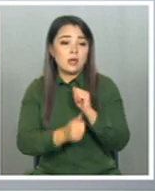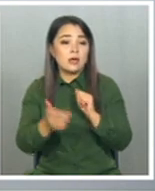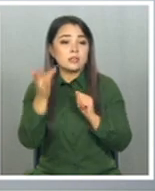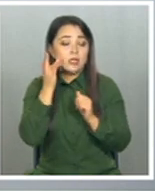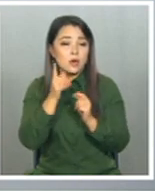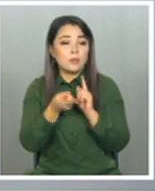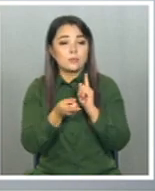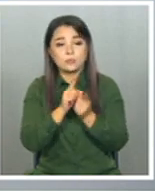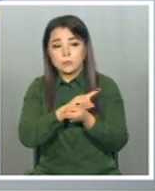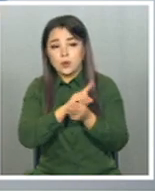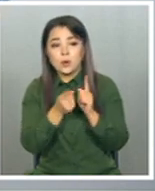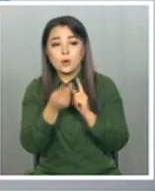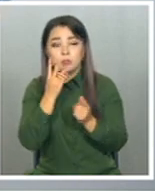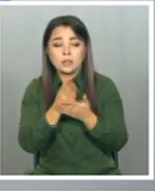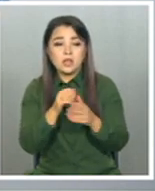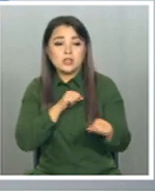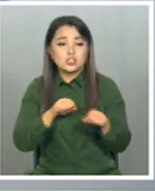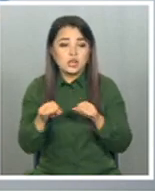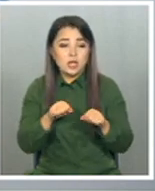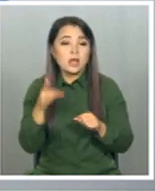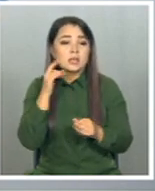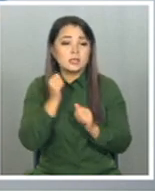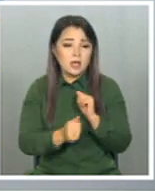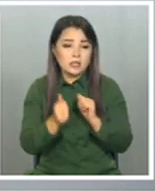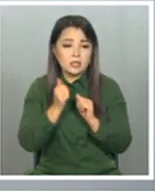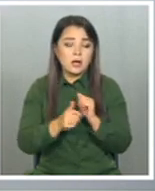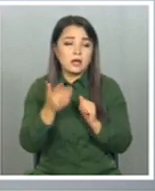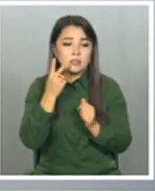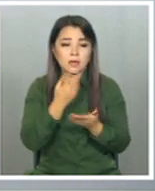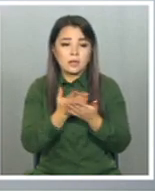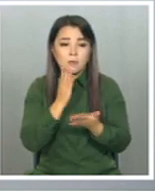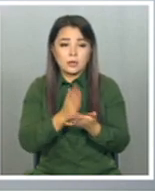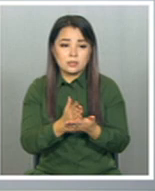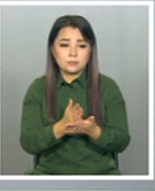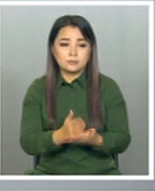құбылыс жер сілкінуге әкеліп соғады.